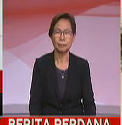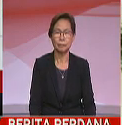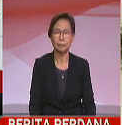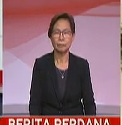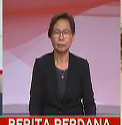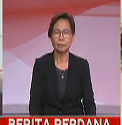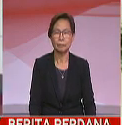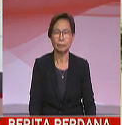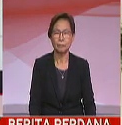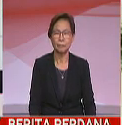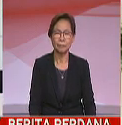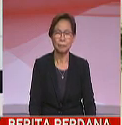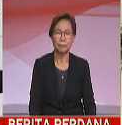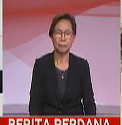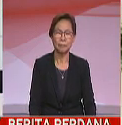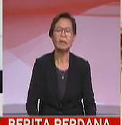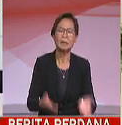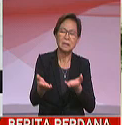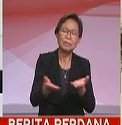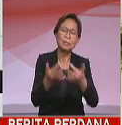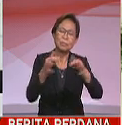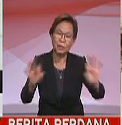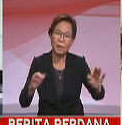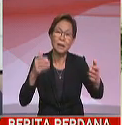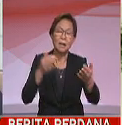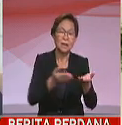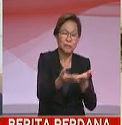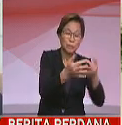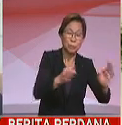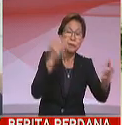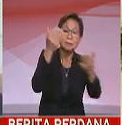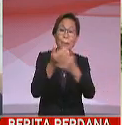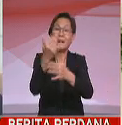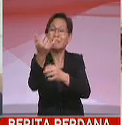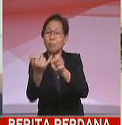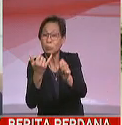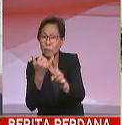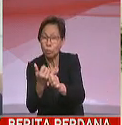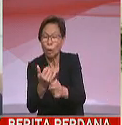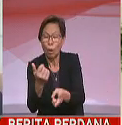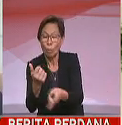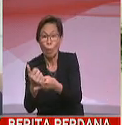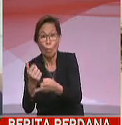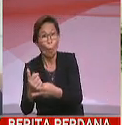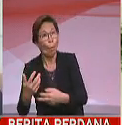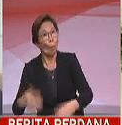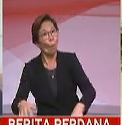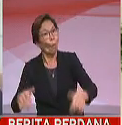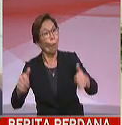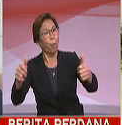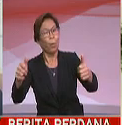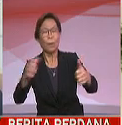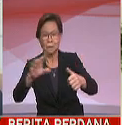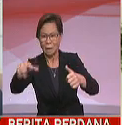Ialah pakej servis percuma sehingga 6 tahun. Itu adalah satu penjimatan yang sangat besar. Selain